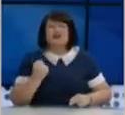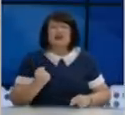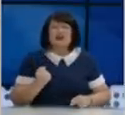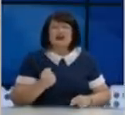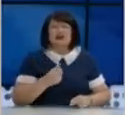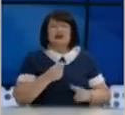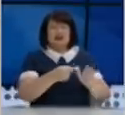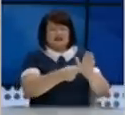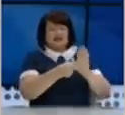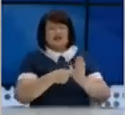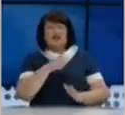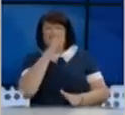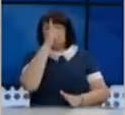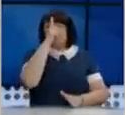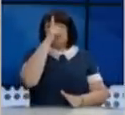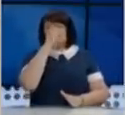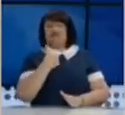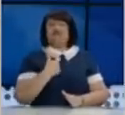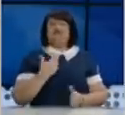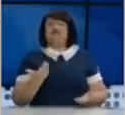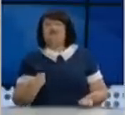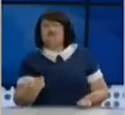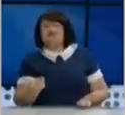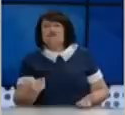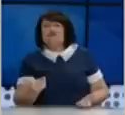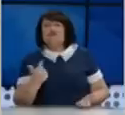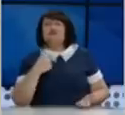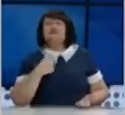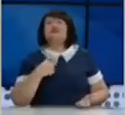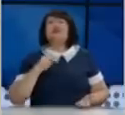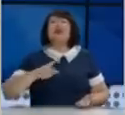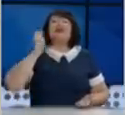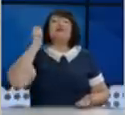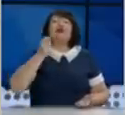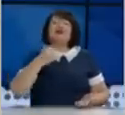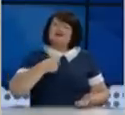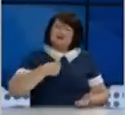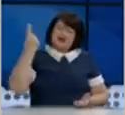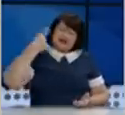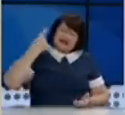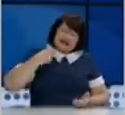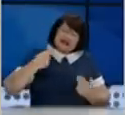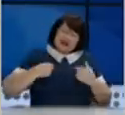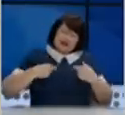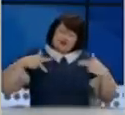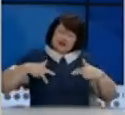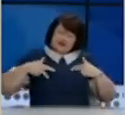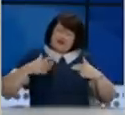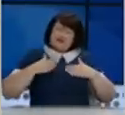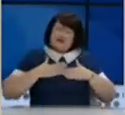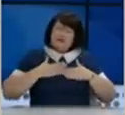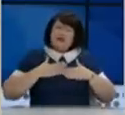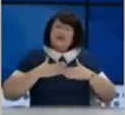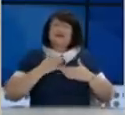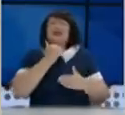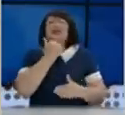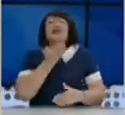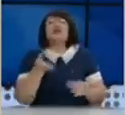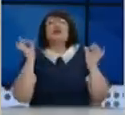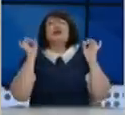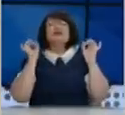αλαζονία είχατε πει μάλιστα ότι θα είστε και η αντιπολίτευση του εαυτού σας, αλλά τελικά δεν μπορείτε να ασκήσετε με